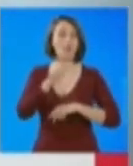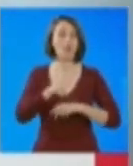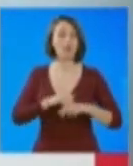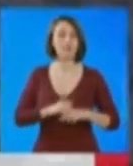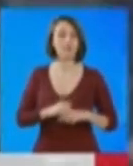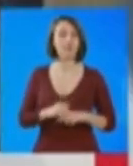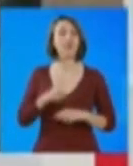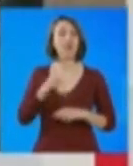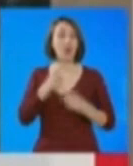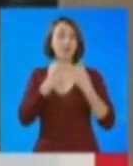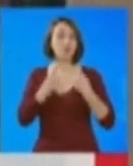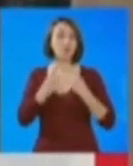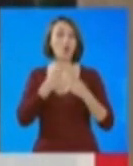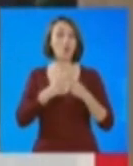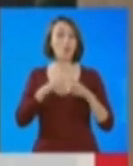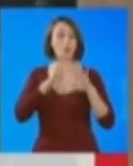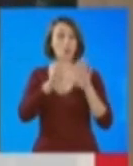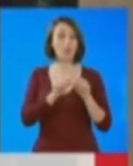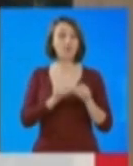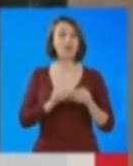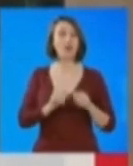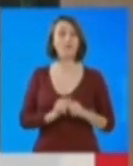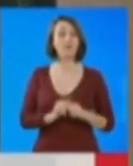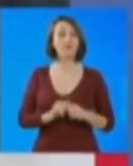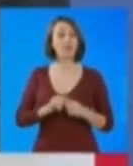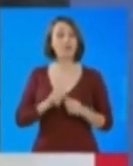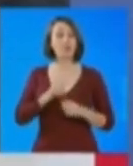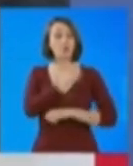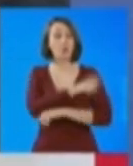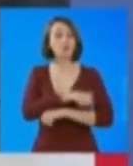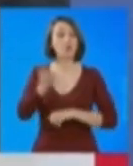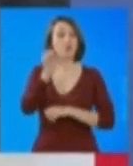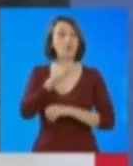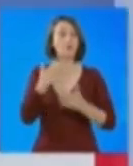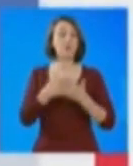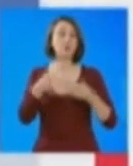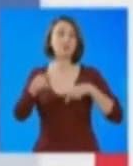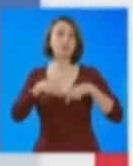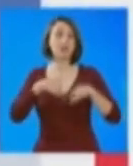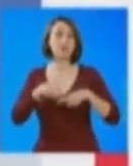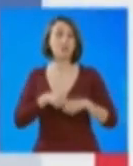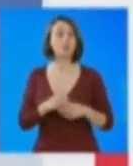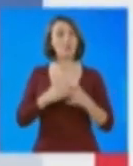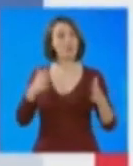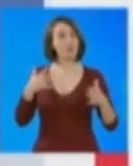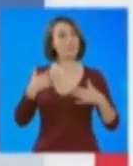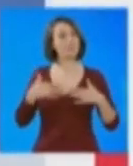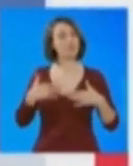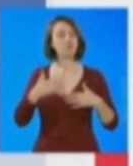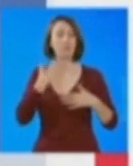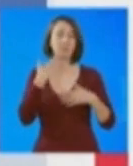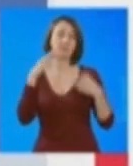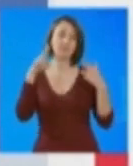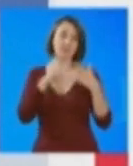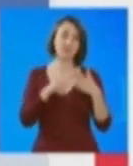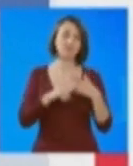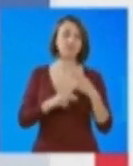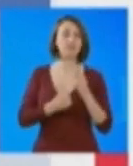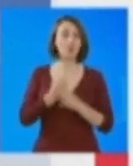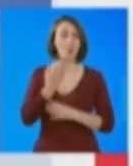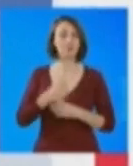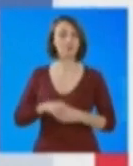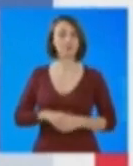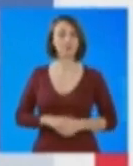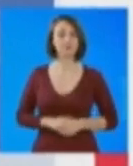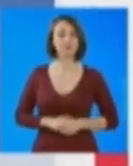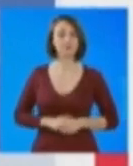von der Leyen, Câțu a discutat și cu românca Adina Vălean, comisarul european pentru transporturi. O mare plăcere să mă întâlnesc din nou cu Adina Vălean.